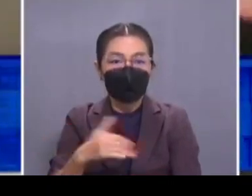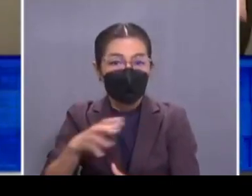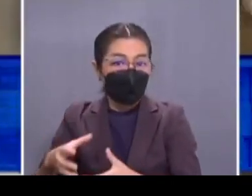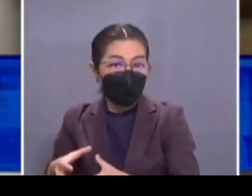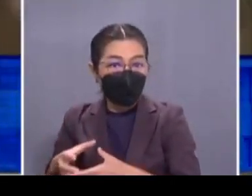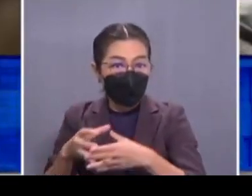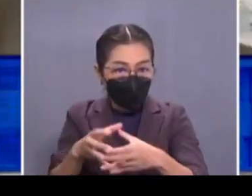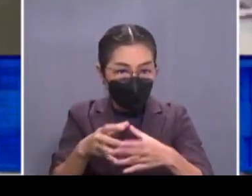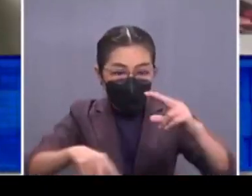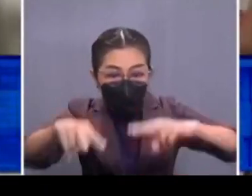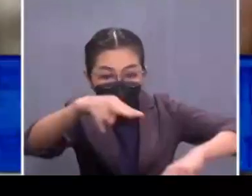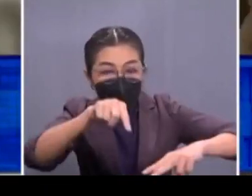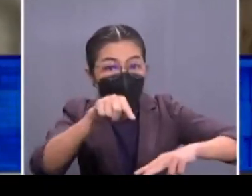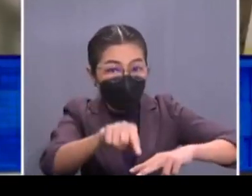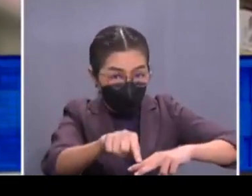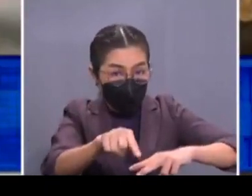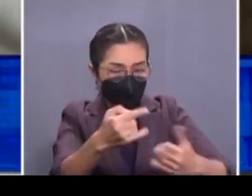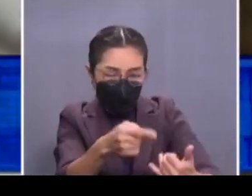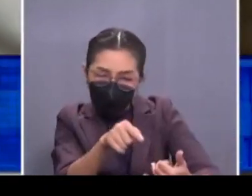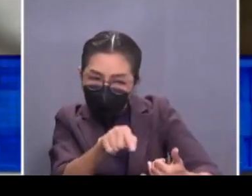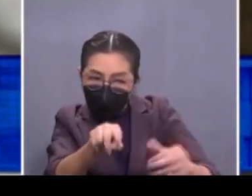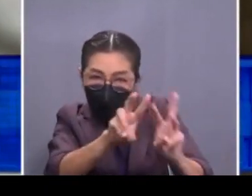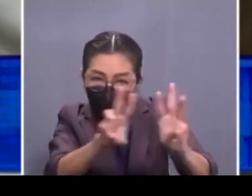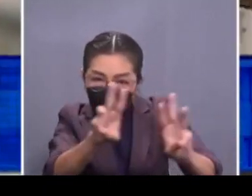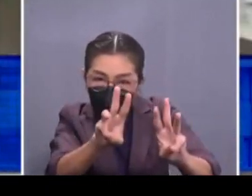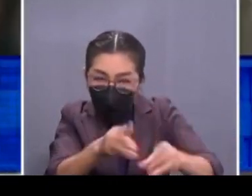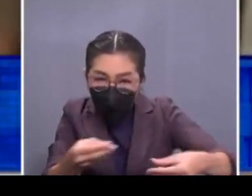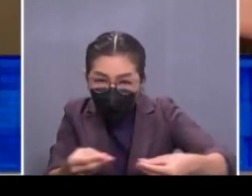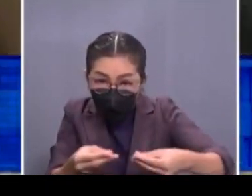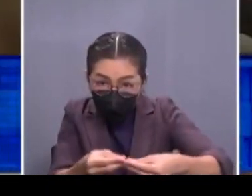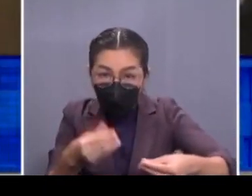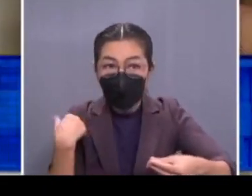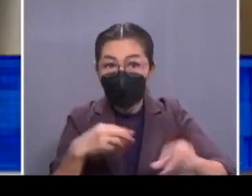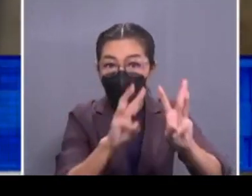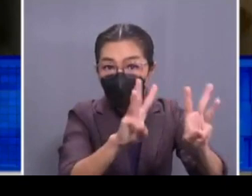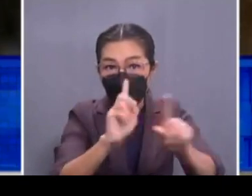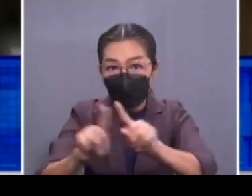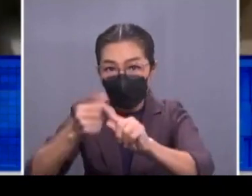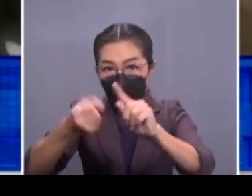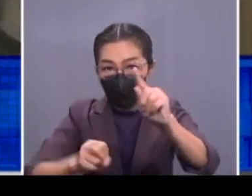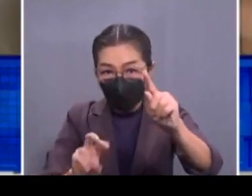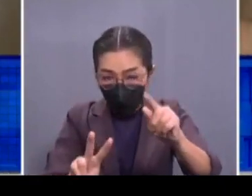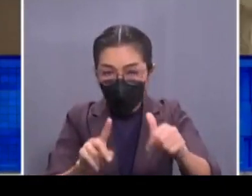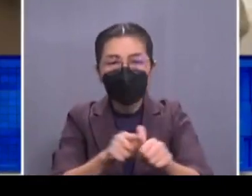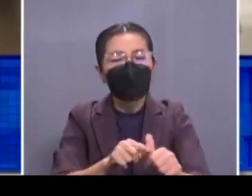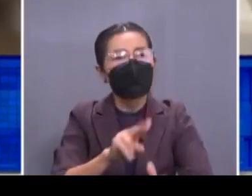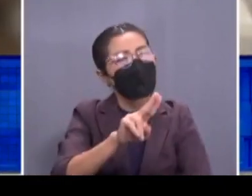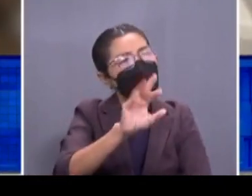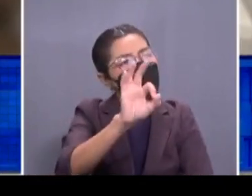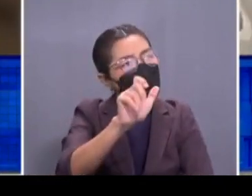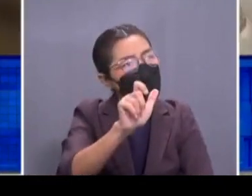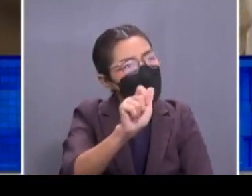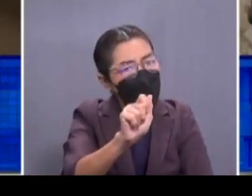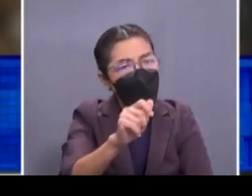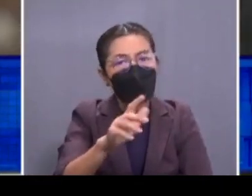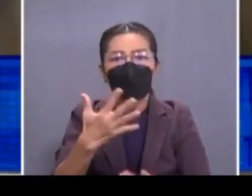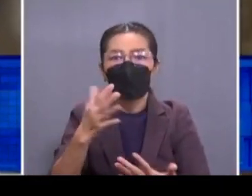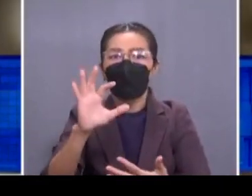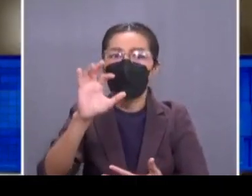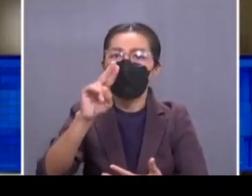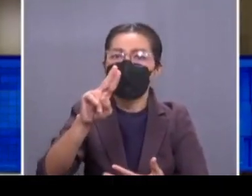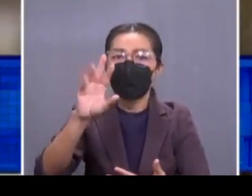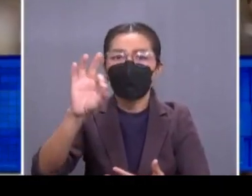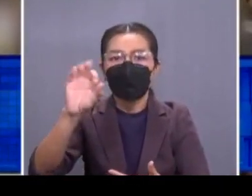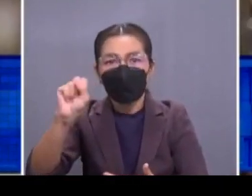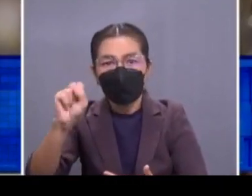ครับไปค้นเป้าหมายที่เป็นเว็บพนันออนไลน์ 12เว็บด้วยกันนะพี่ยูฟ่า 968ยูฟ่า 757อยู่ปา